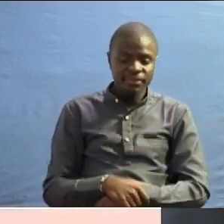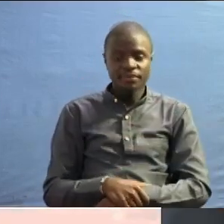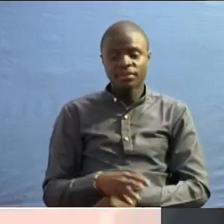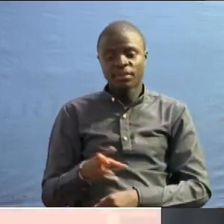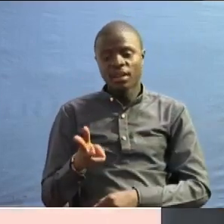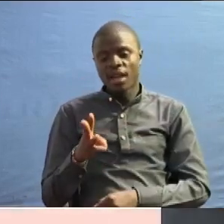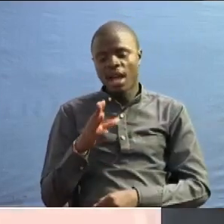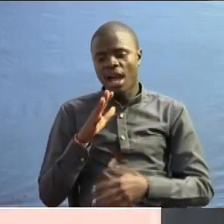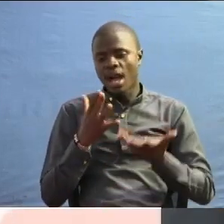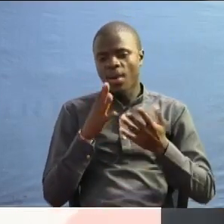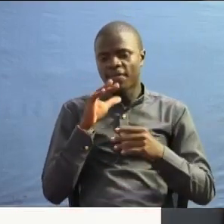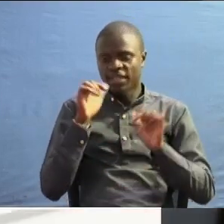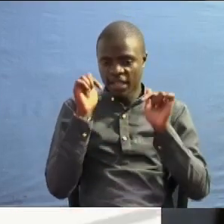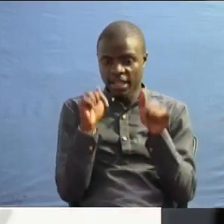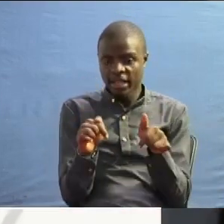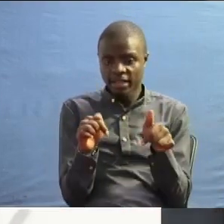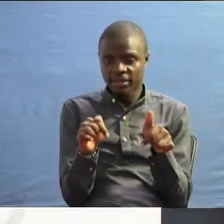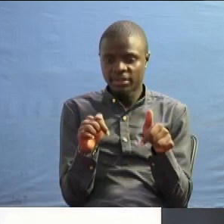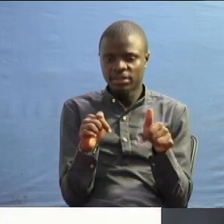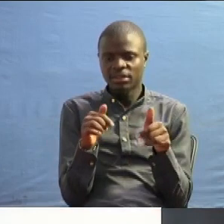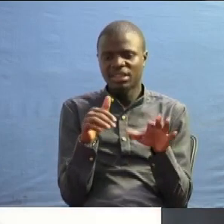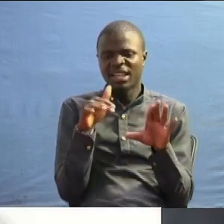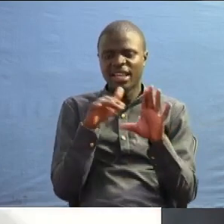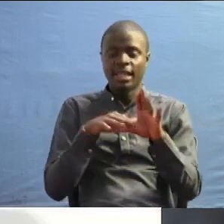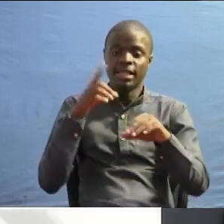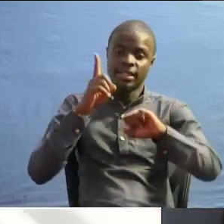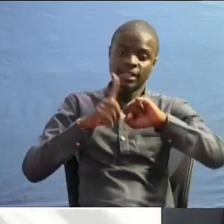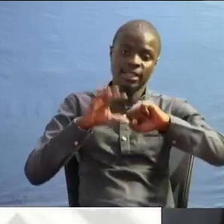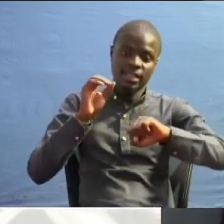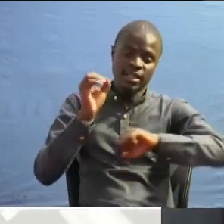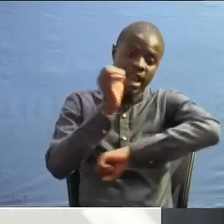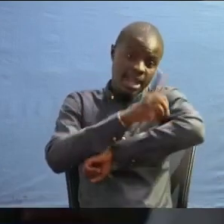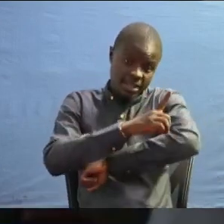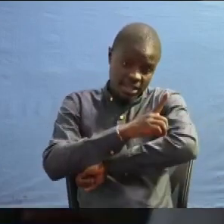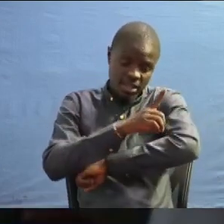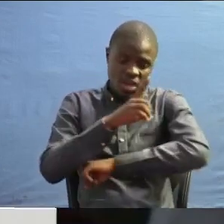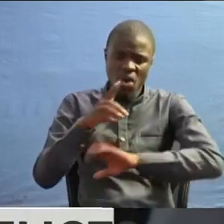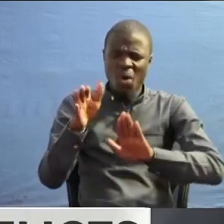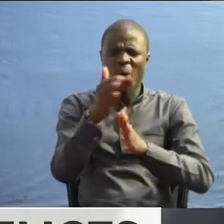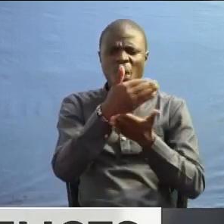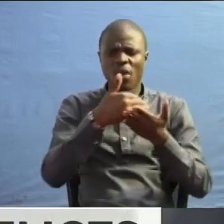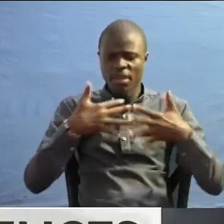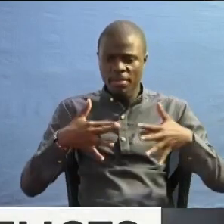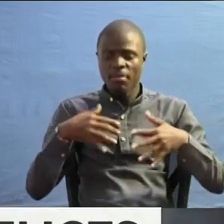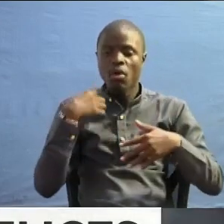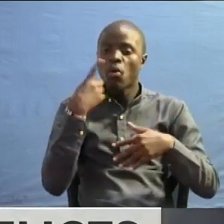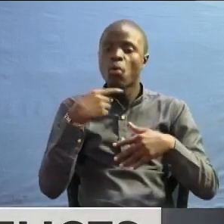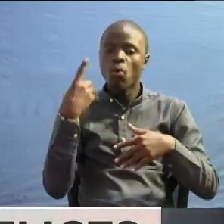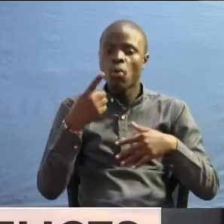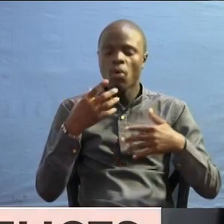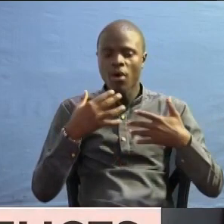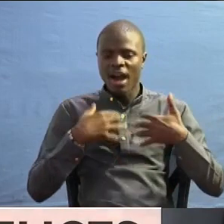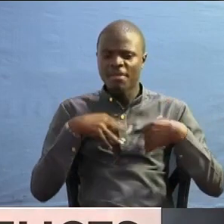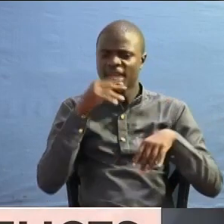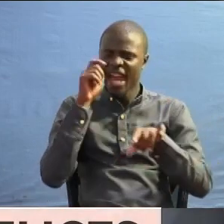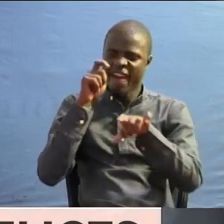Vile nimesema hapa, ndani ya siku 60, wale wote ambao